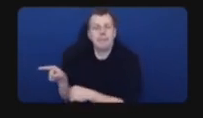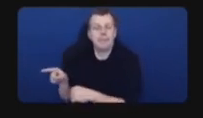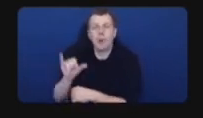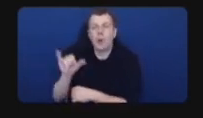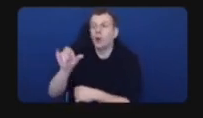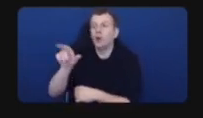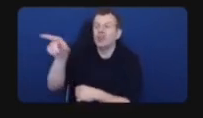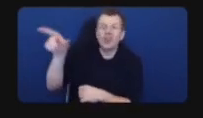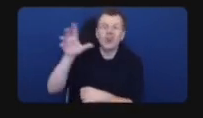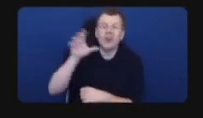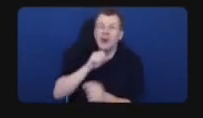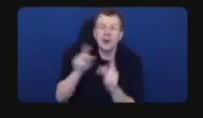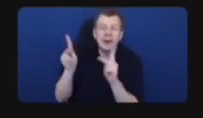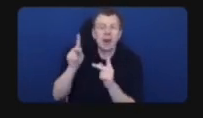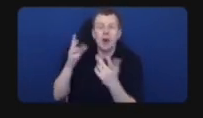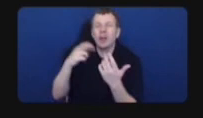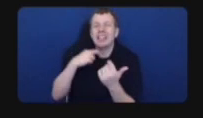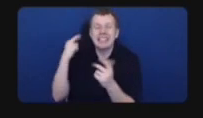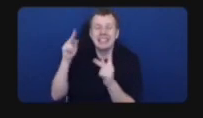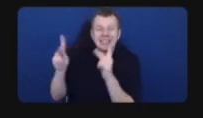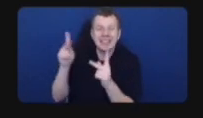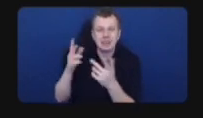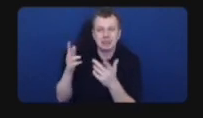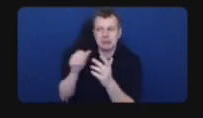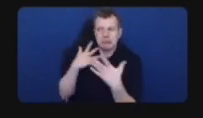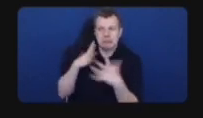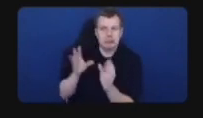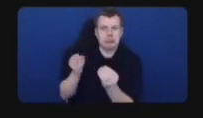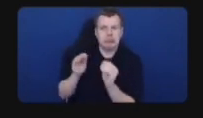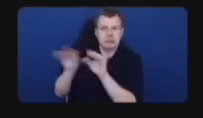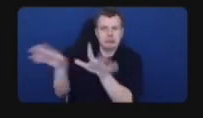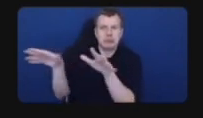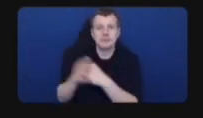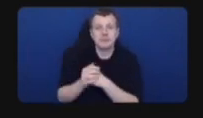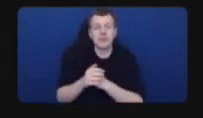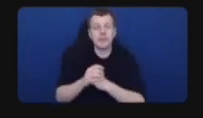那这样能够, 这样能够, 也能够保护好家人,